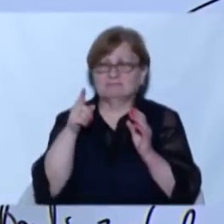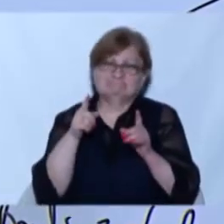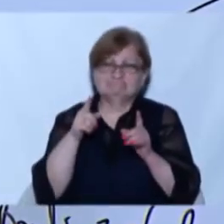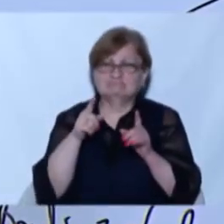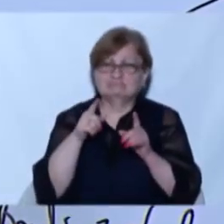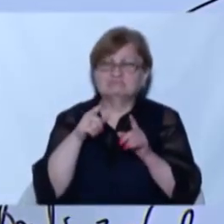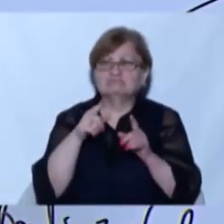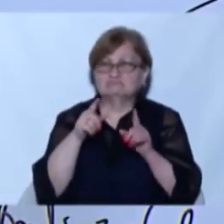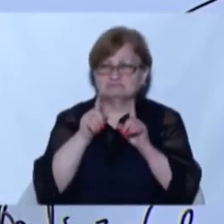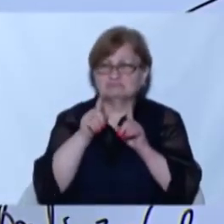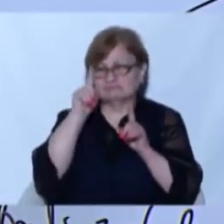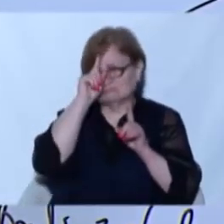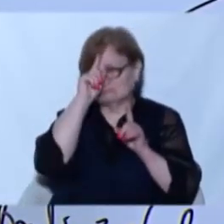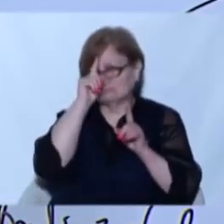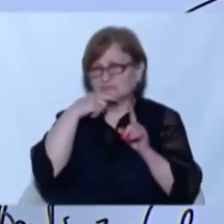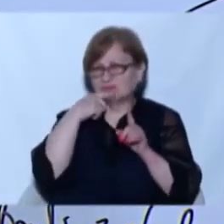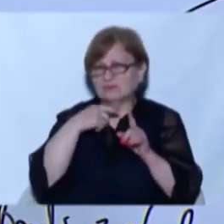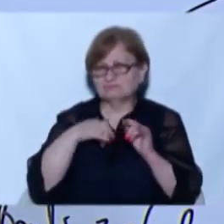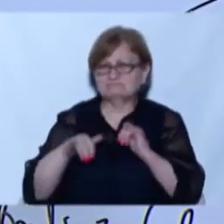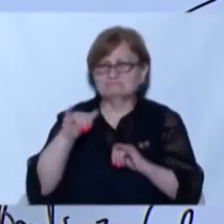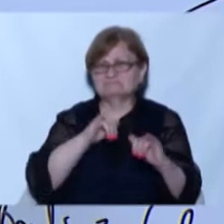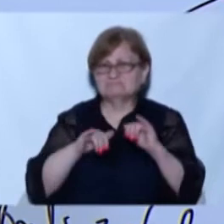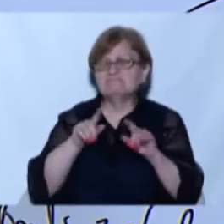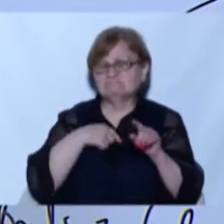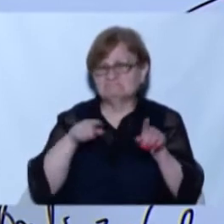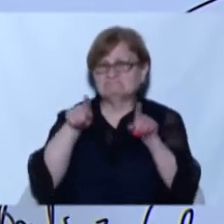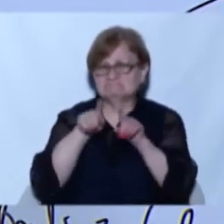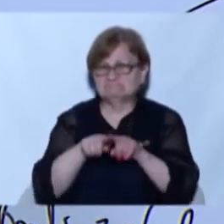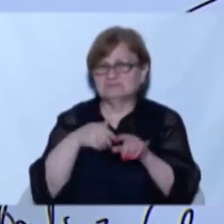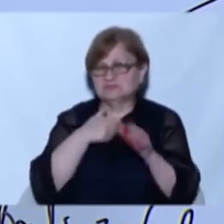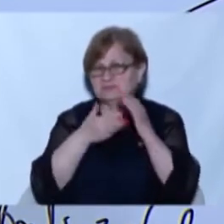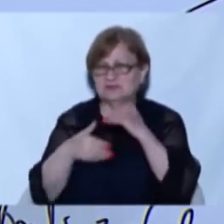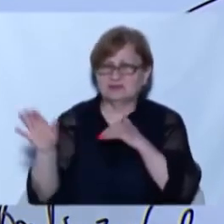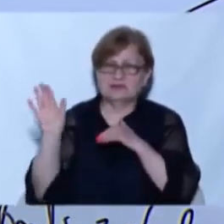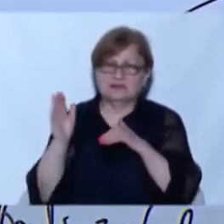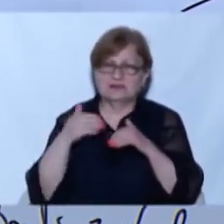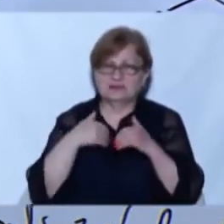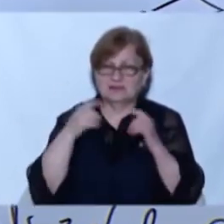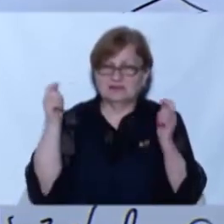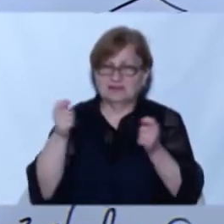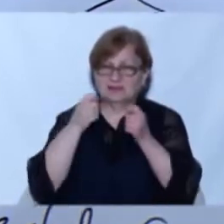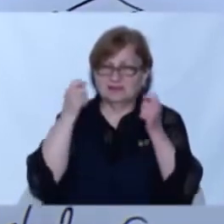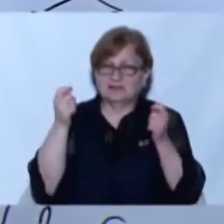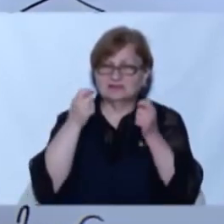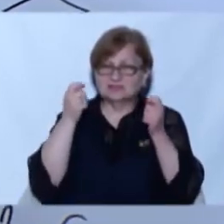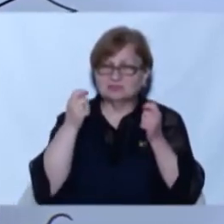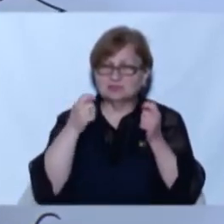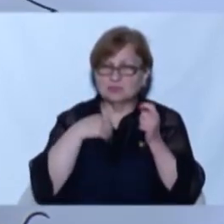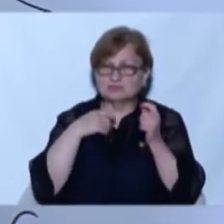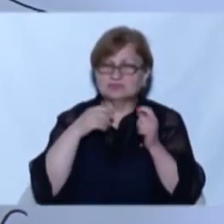მეც წამოვედი. მაინც წამოვედი. ჩემს ქორწილში ჯვარის წინა არ